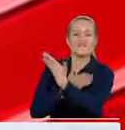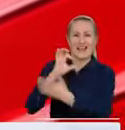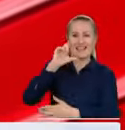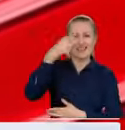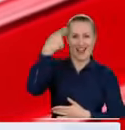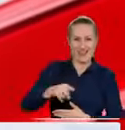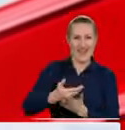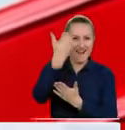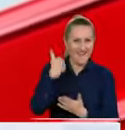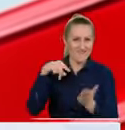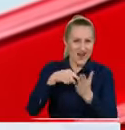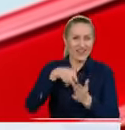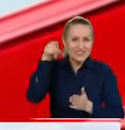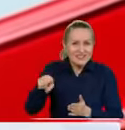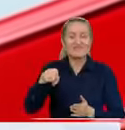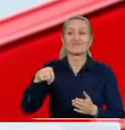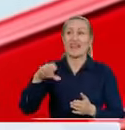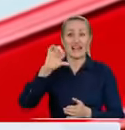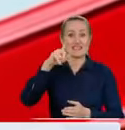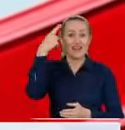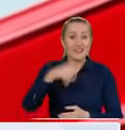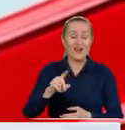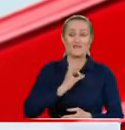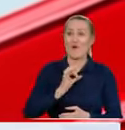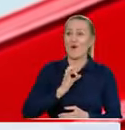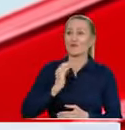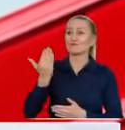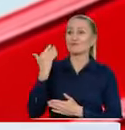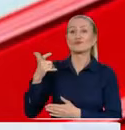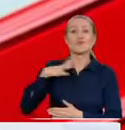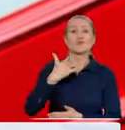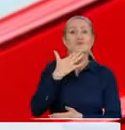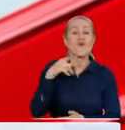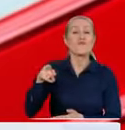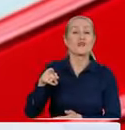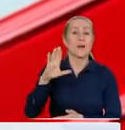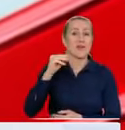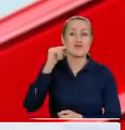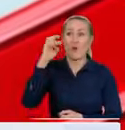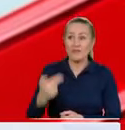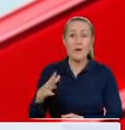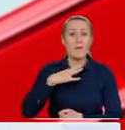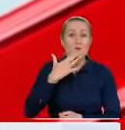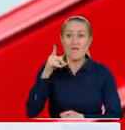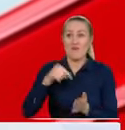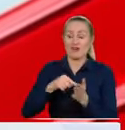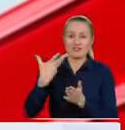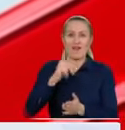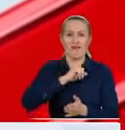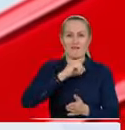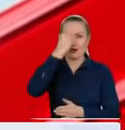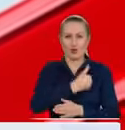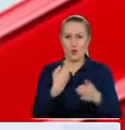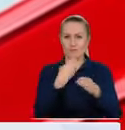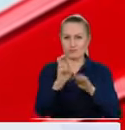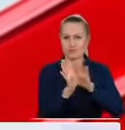bardzo właśnie ustami mojego przedmówcy chce wyrzucić religię ze szkół. Otóż wydaje się jednak,